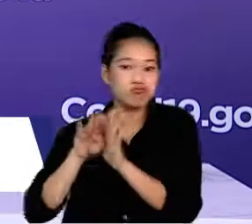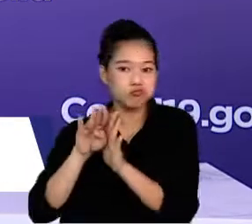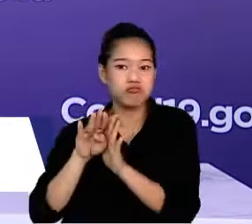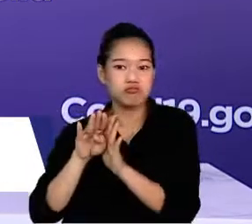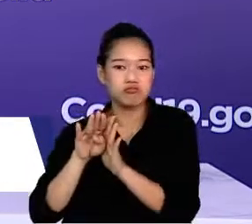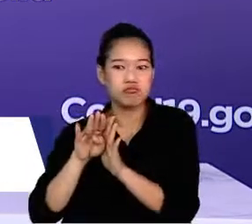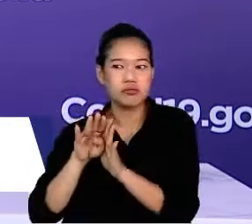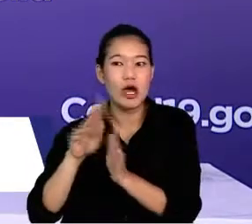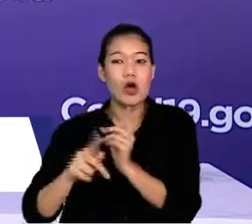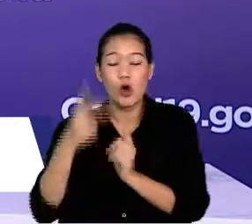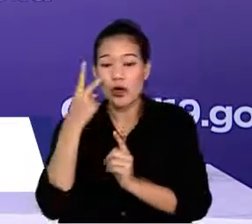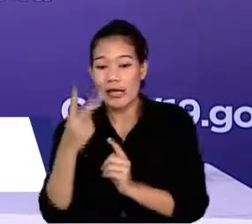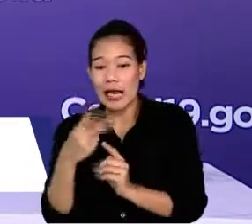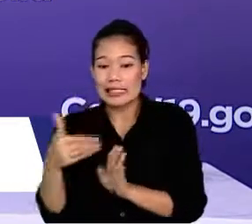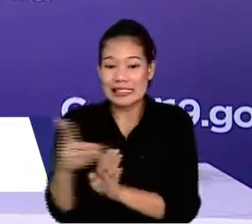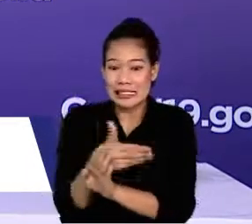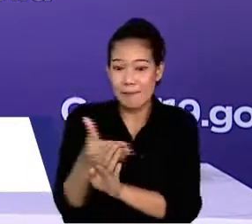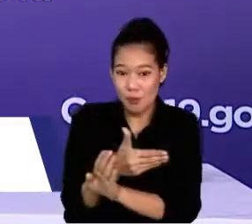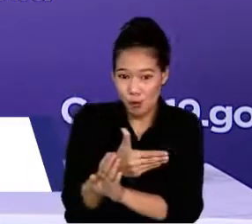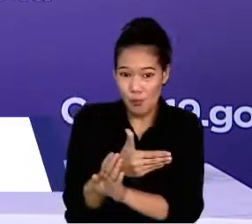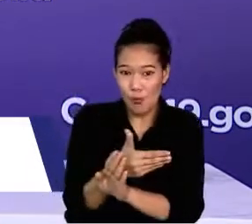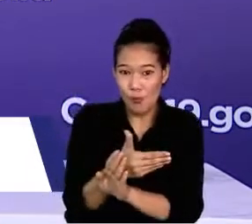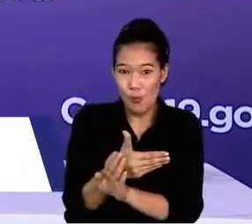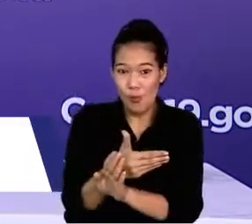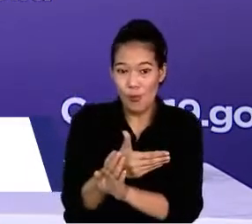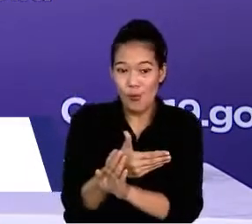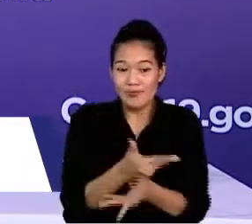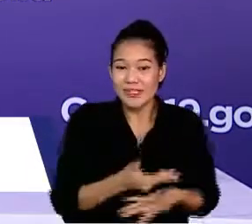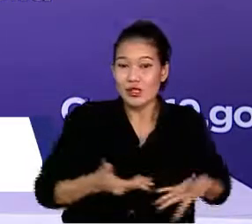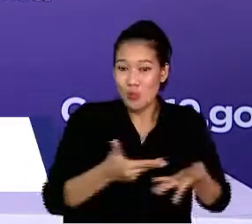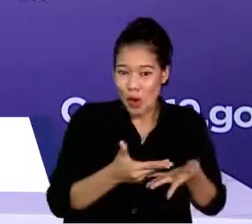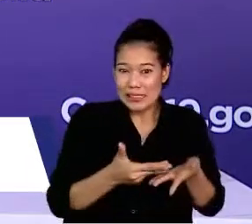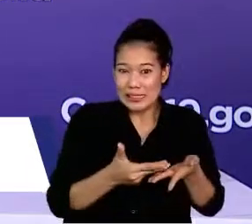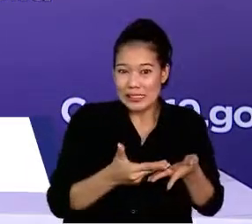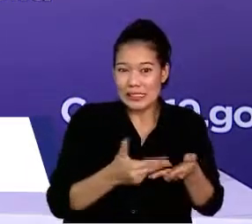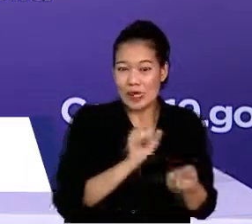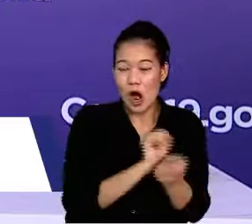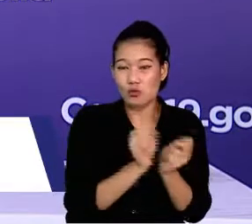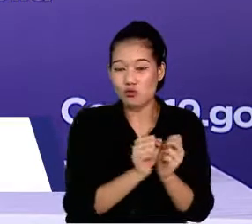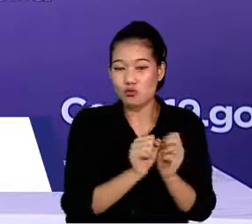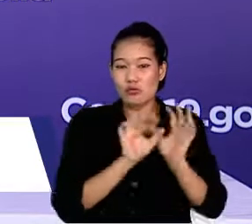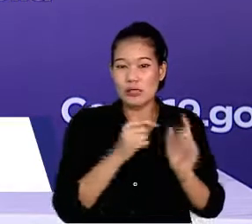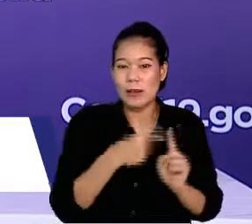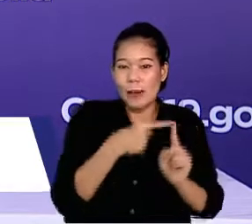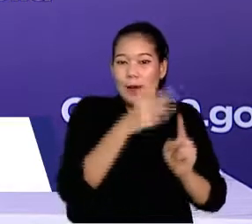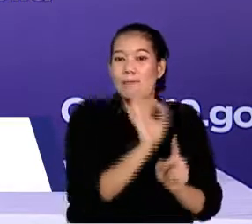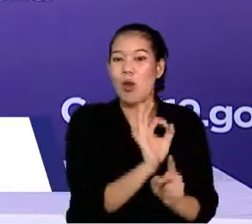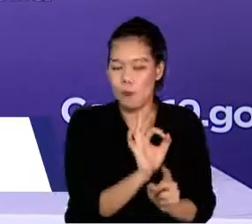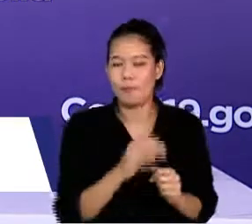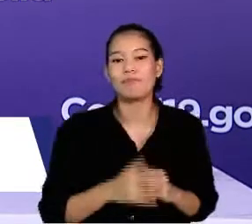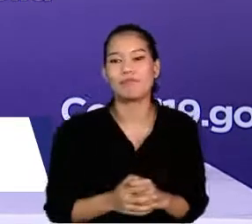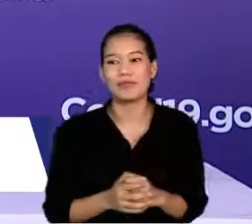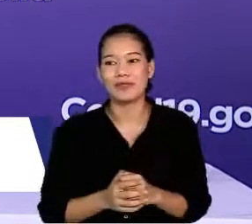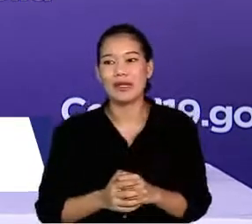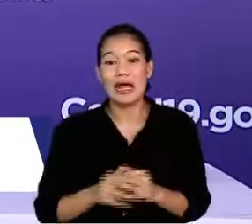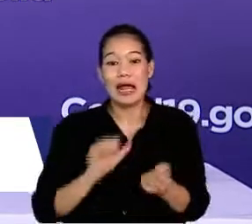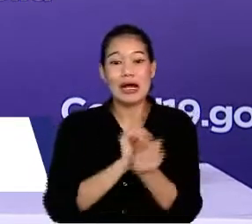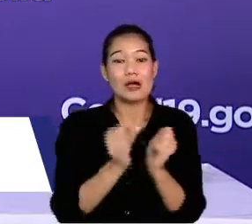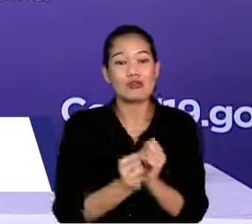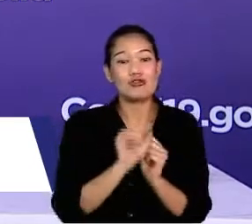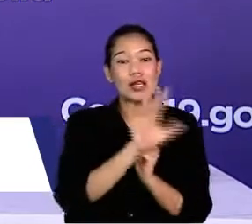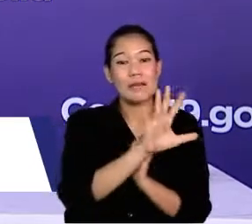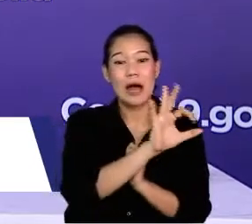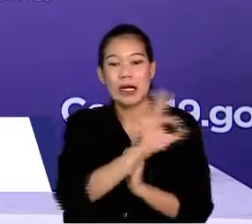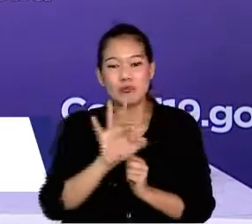dibandingkan dengan sebelum terjadi lonjakan kasus Hai kasus harian kita berkisar di angka 5000